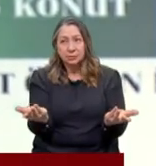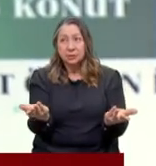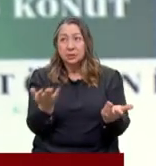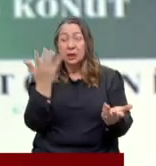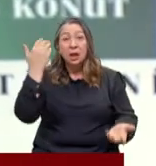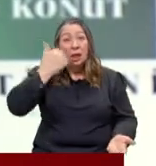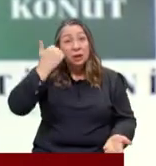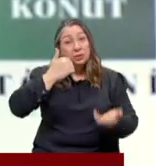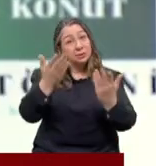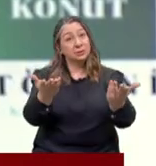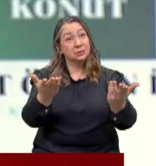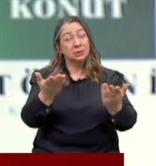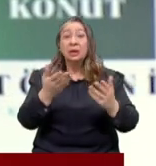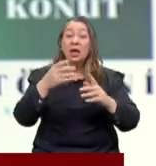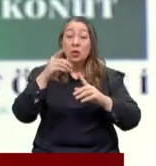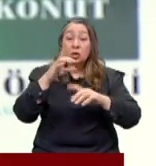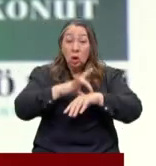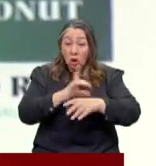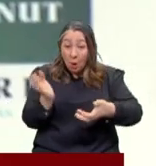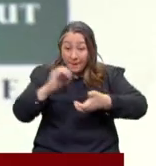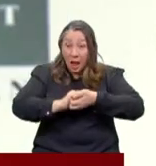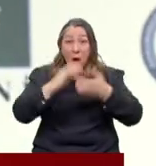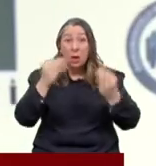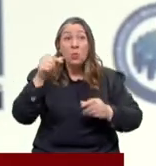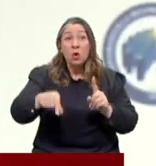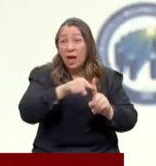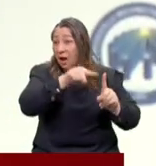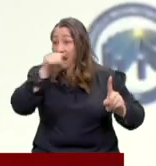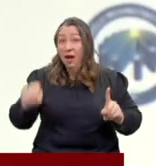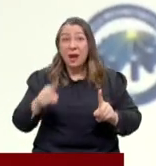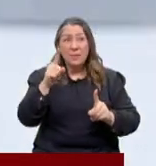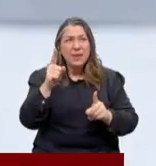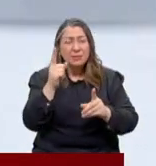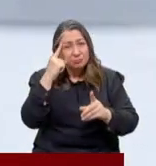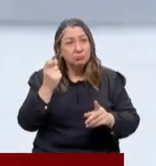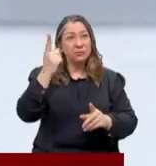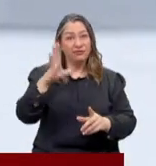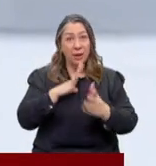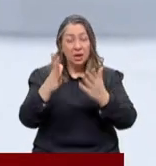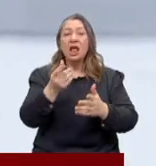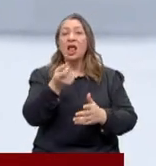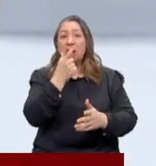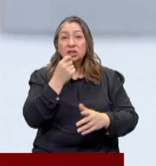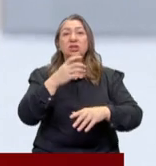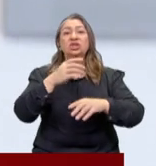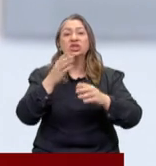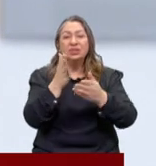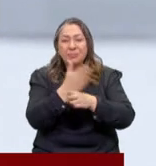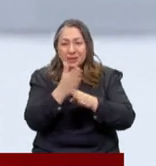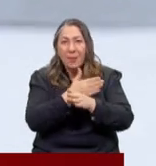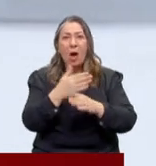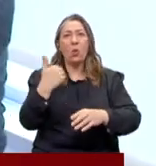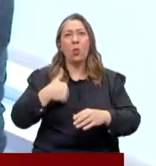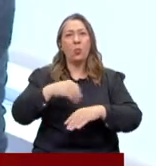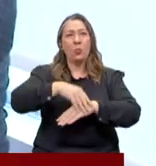Ne yalancısınız ya? Tabipler Birliği olarak bugüne kadar bir eseriniz var mı? Türk İlaç ve Tıbbi Cihaz Kurumu TÜRKOVAK aşısı